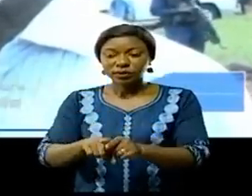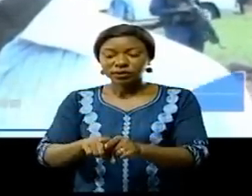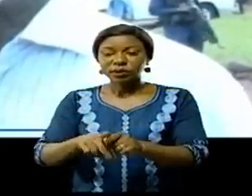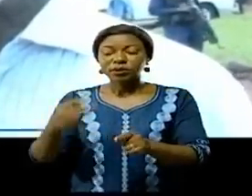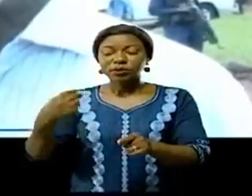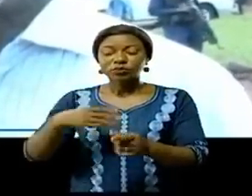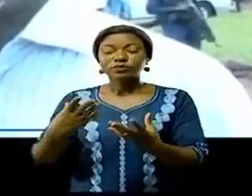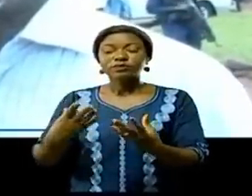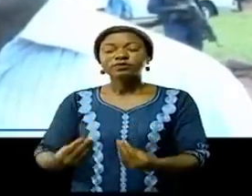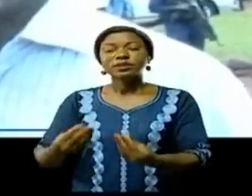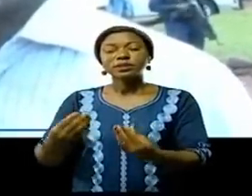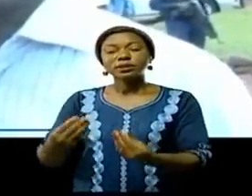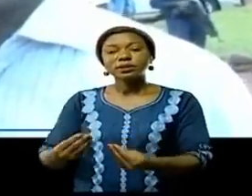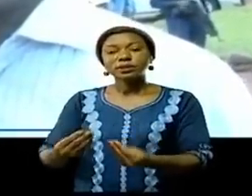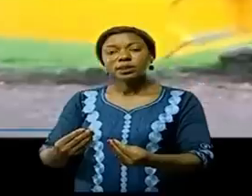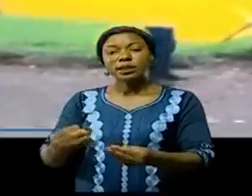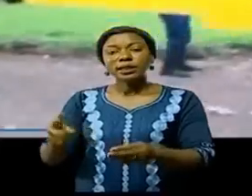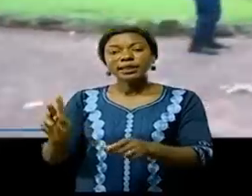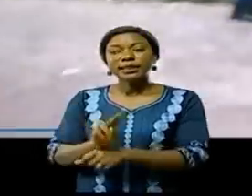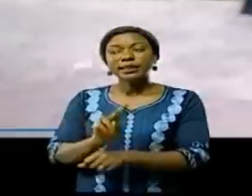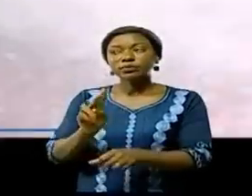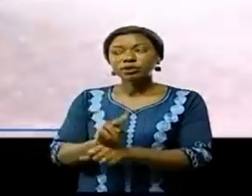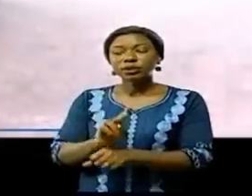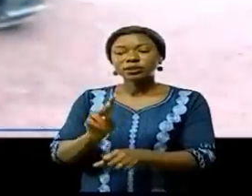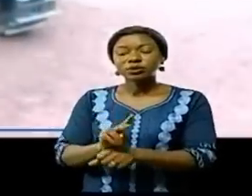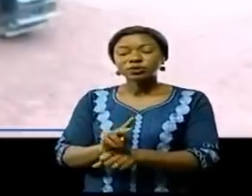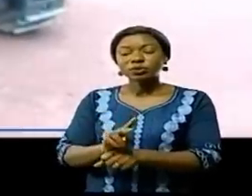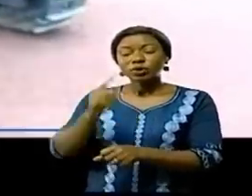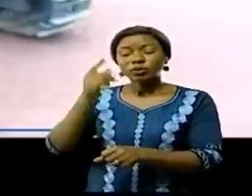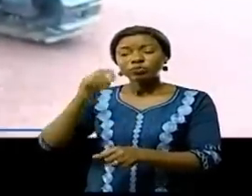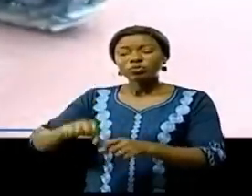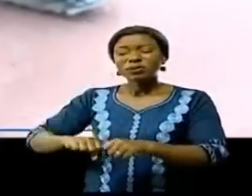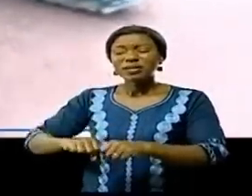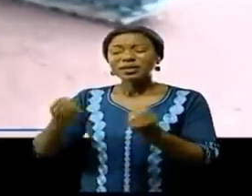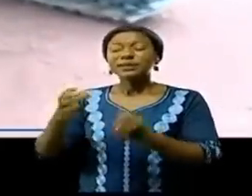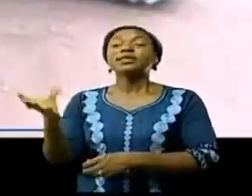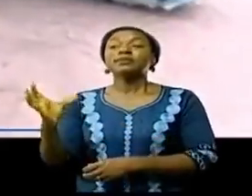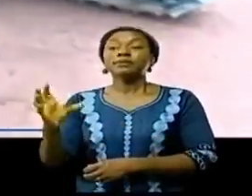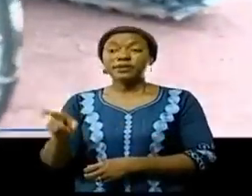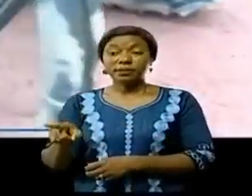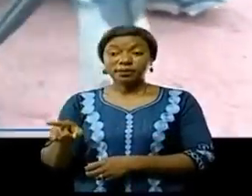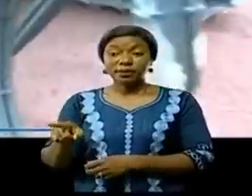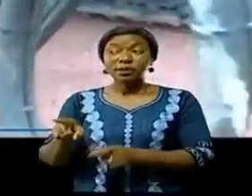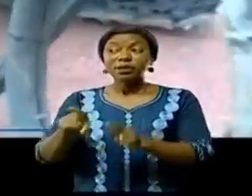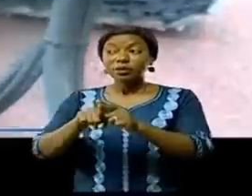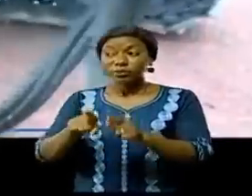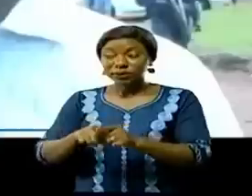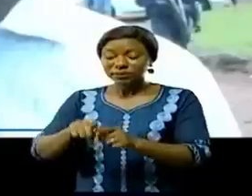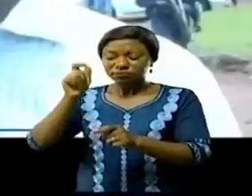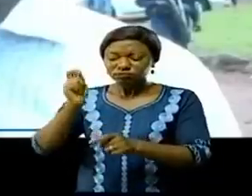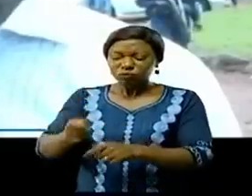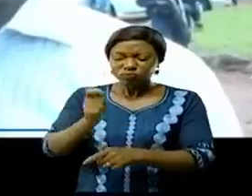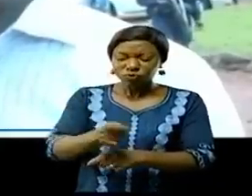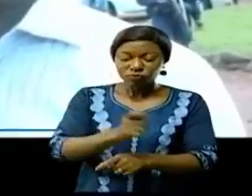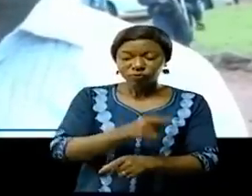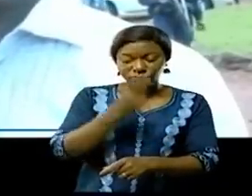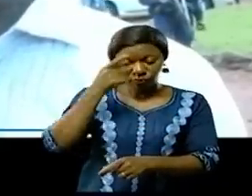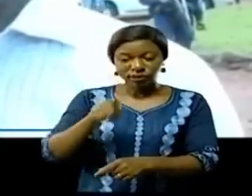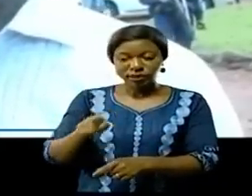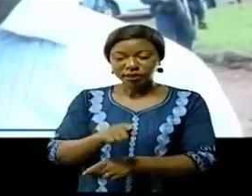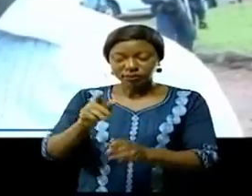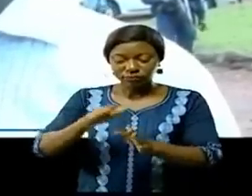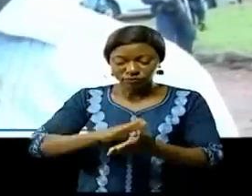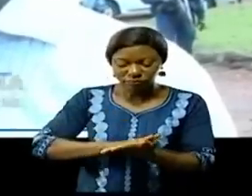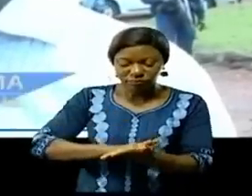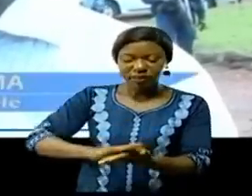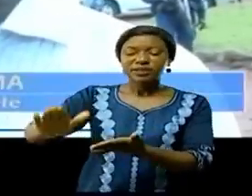nous faciliter l'exploitation de moellons, pour permettre à ce qu'on ait des caillasses, nous permettre